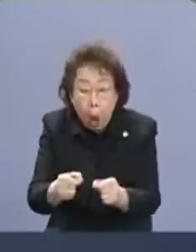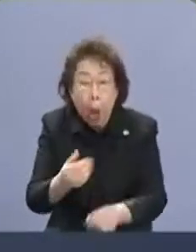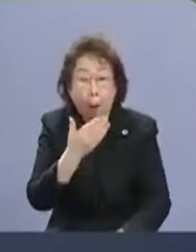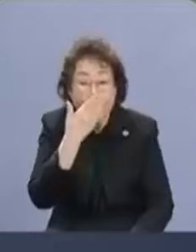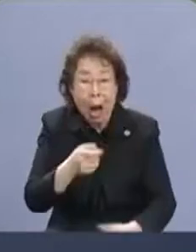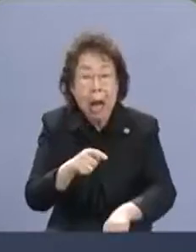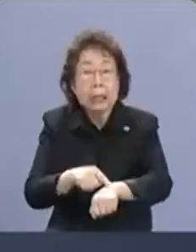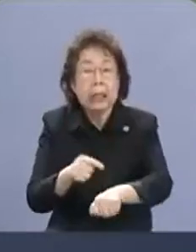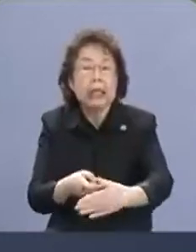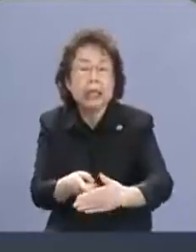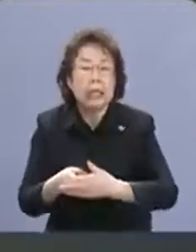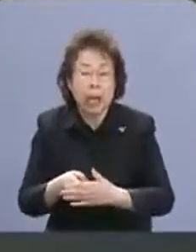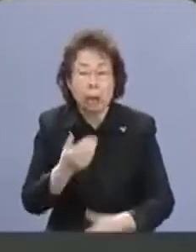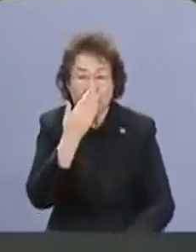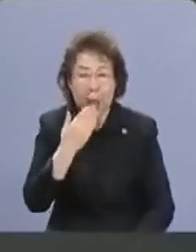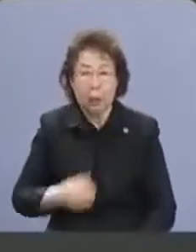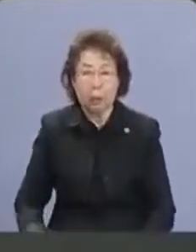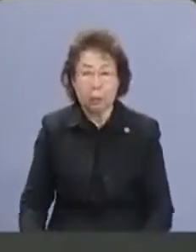보도합니다